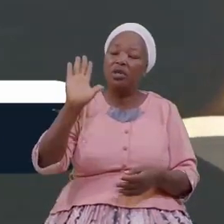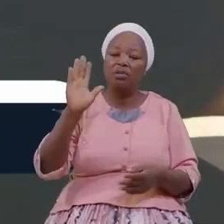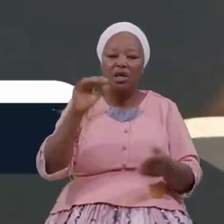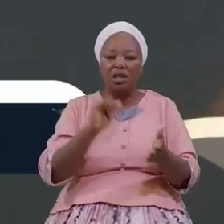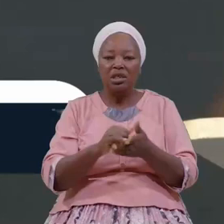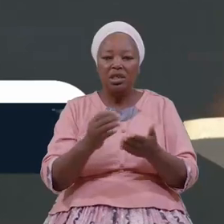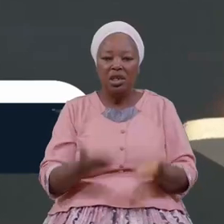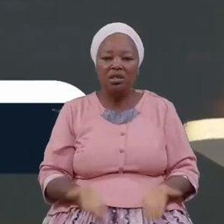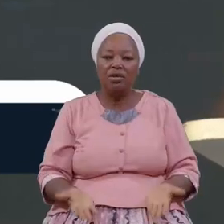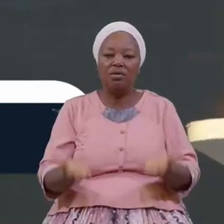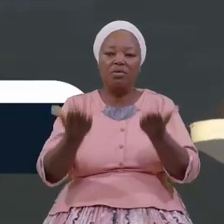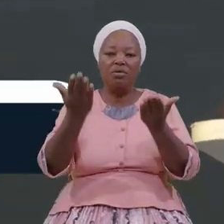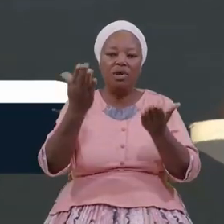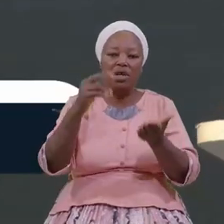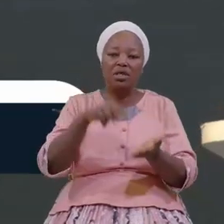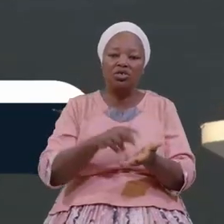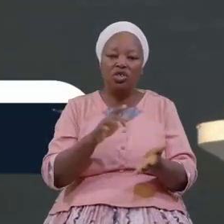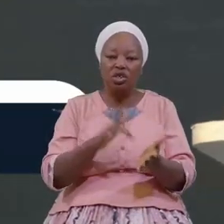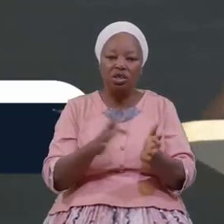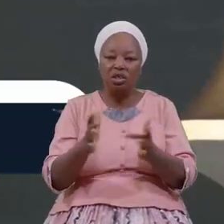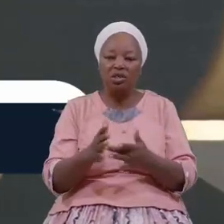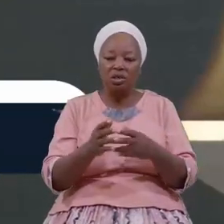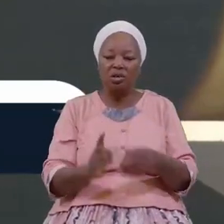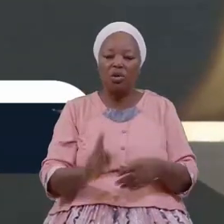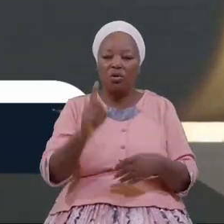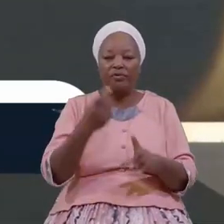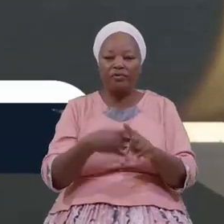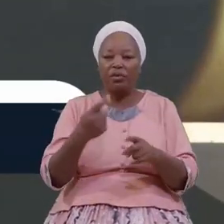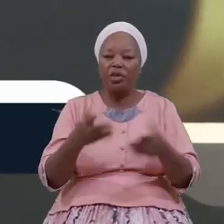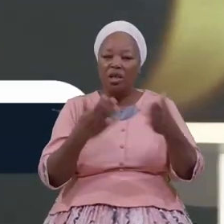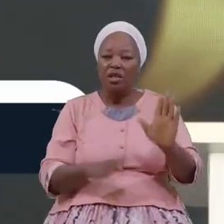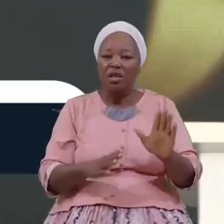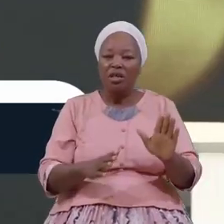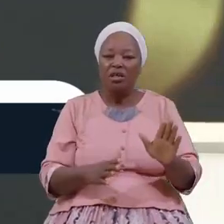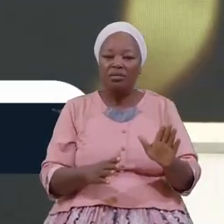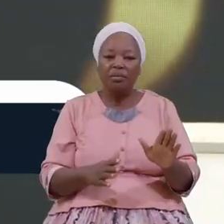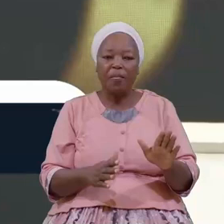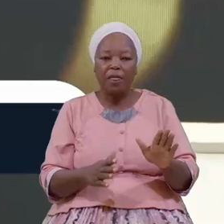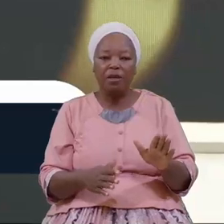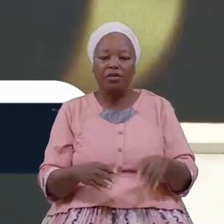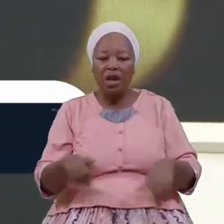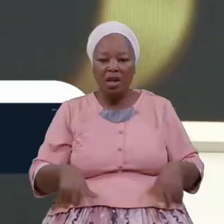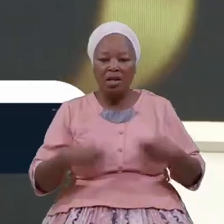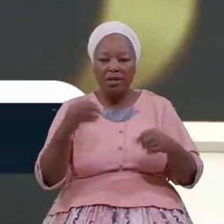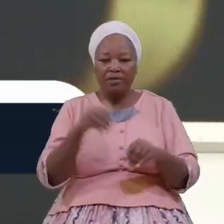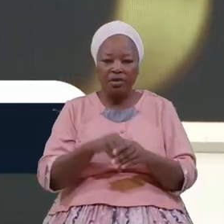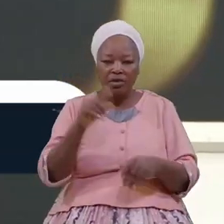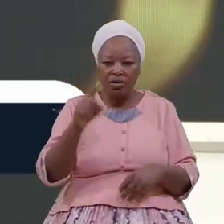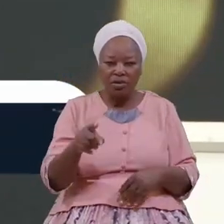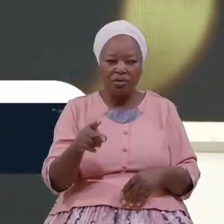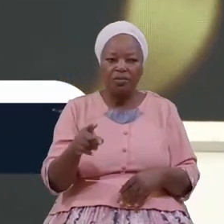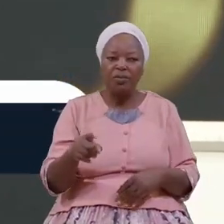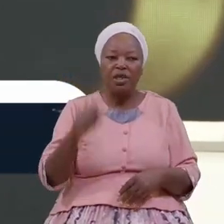de celui qui a ressuscité Jésus d'entre les morts habite en vous, et